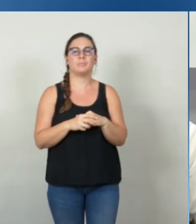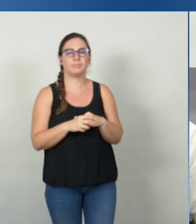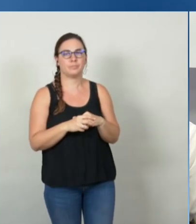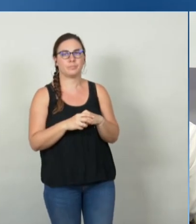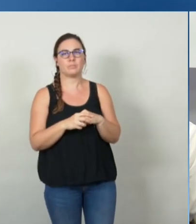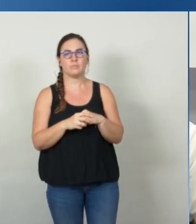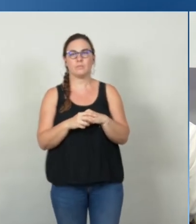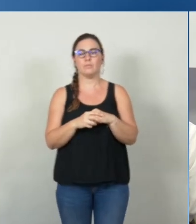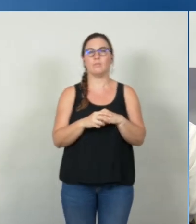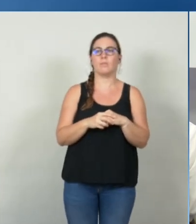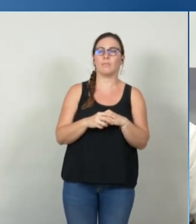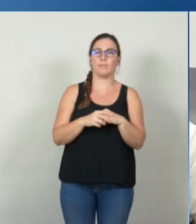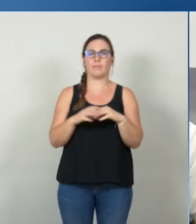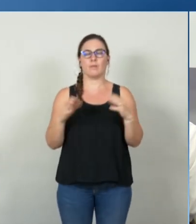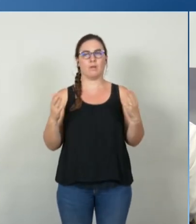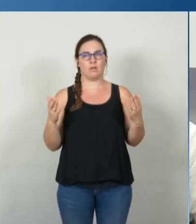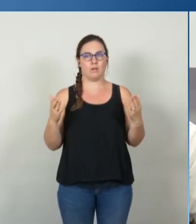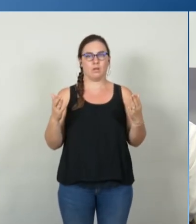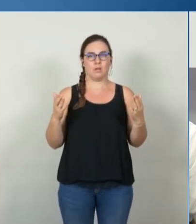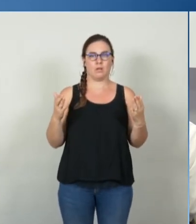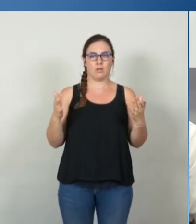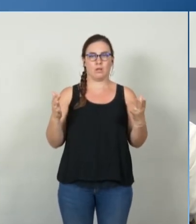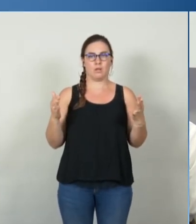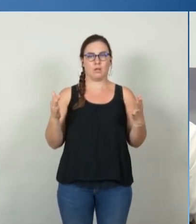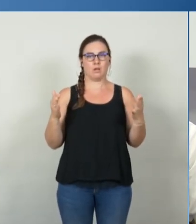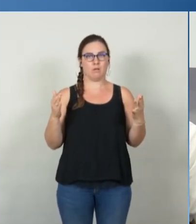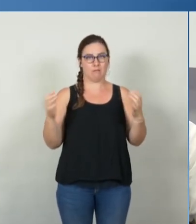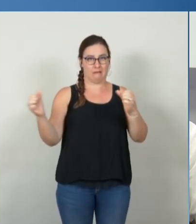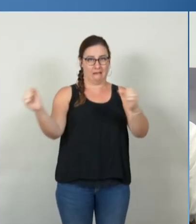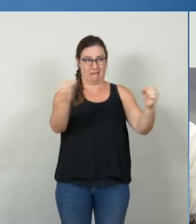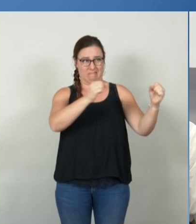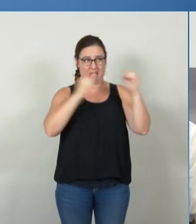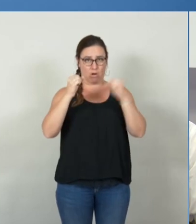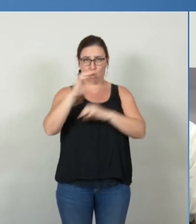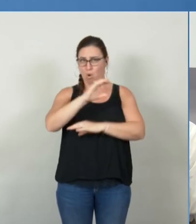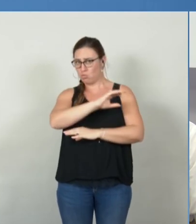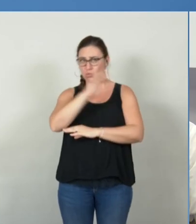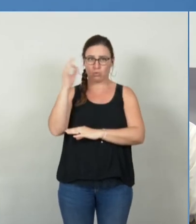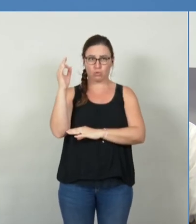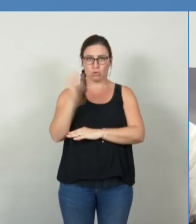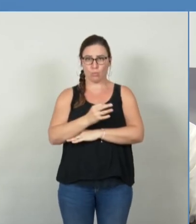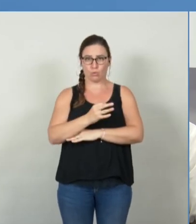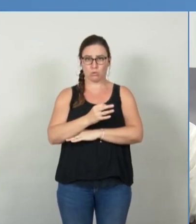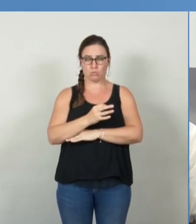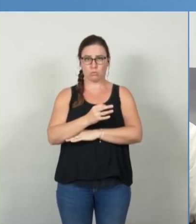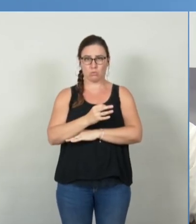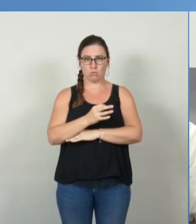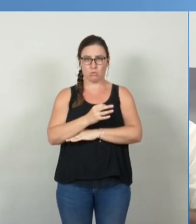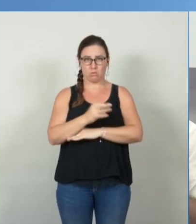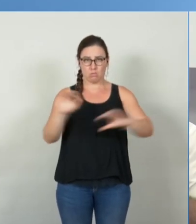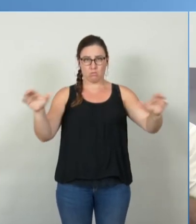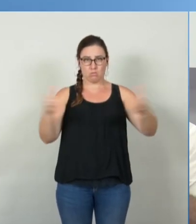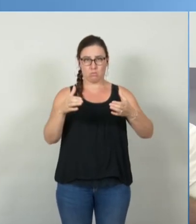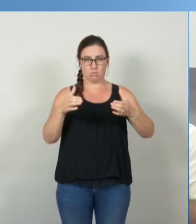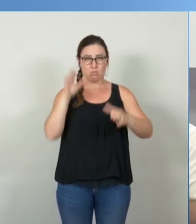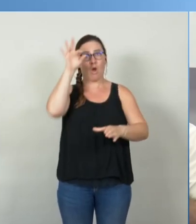s'il y a un accord unanime pour de l'Assemblée pour un